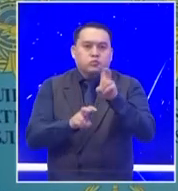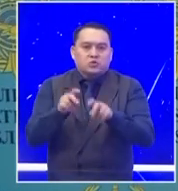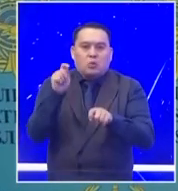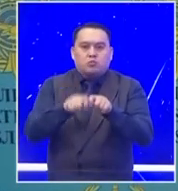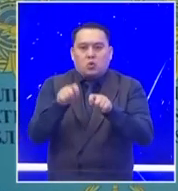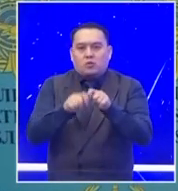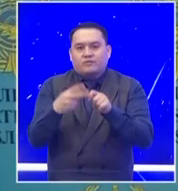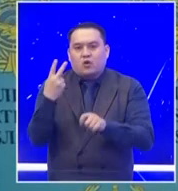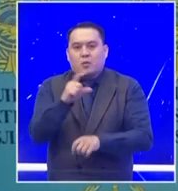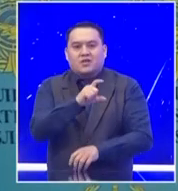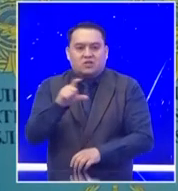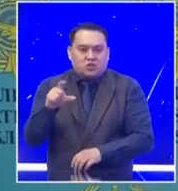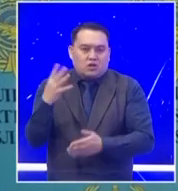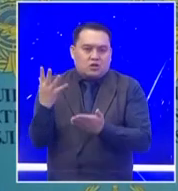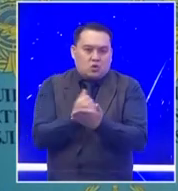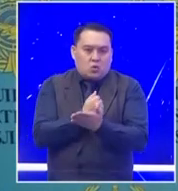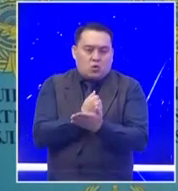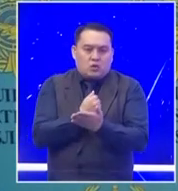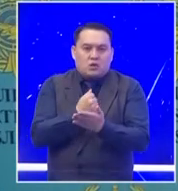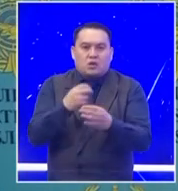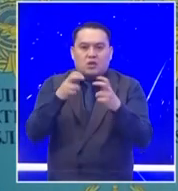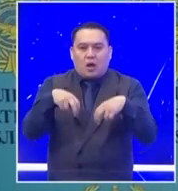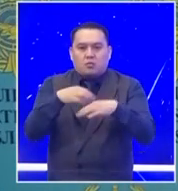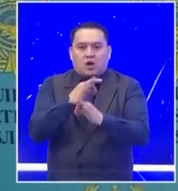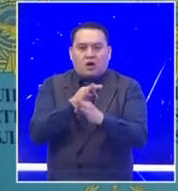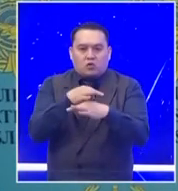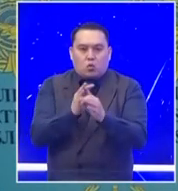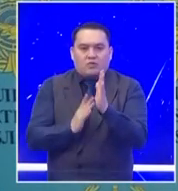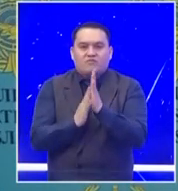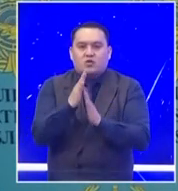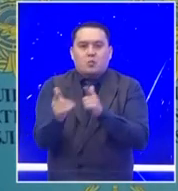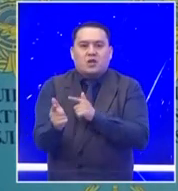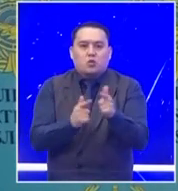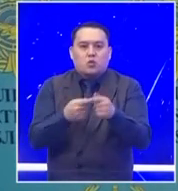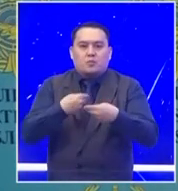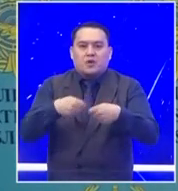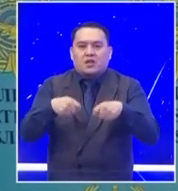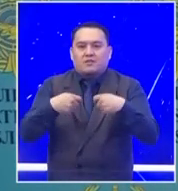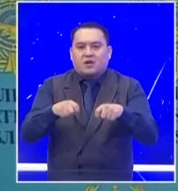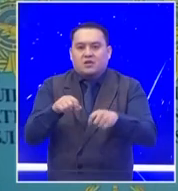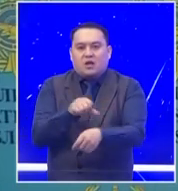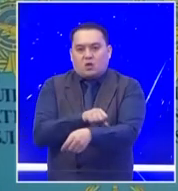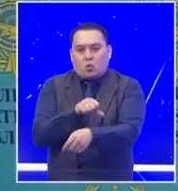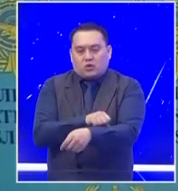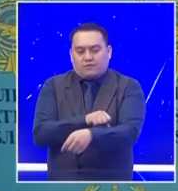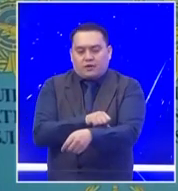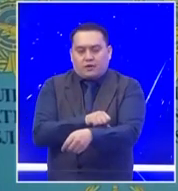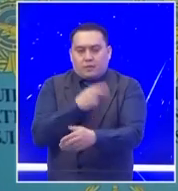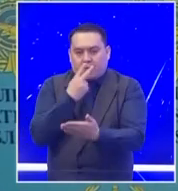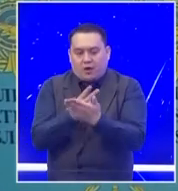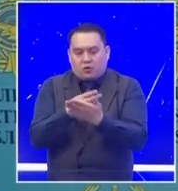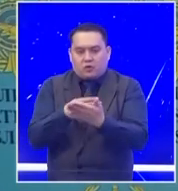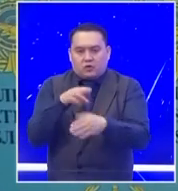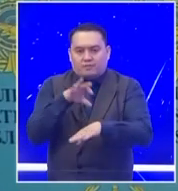на втором этаже обнаружена целая лаборатория по выращиванию, приготовлению и распространению наркотических веществ, как показала